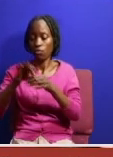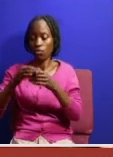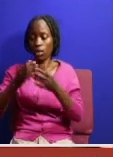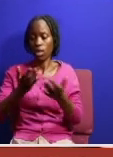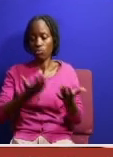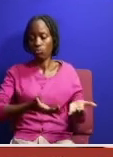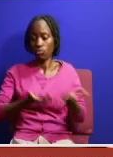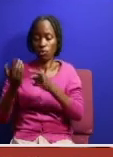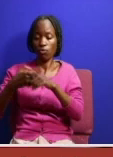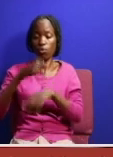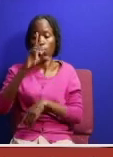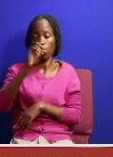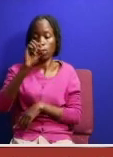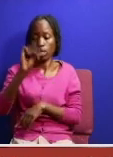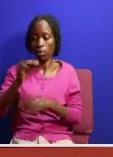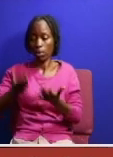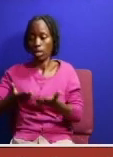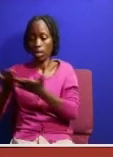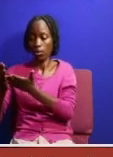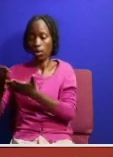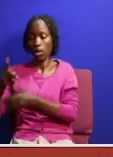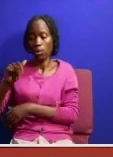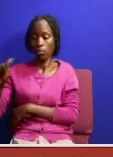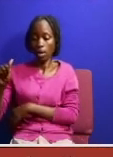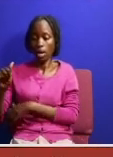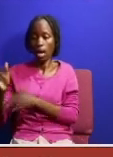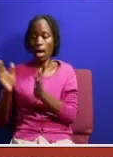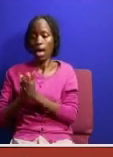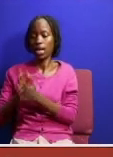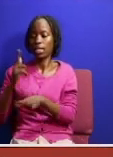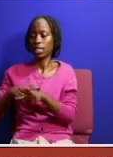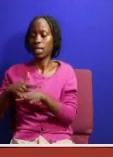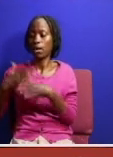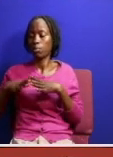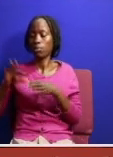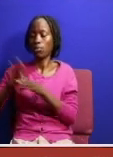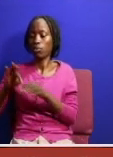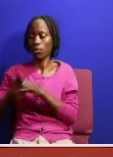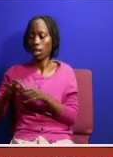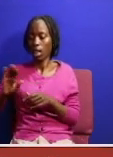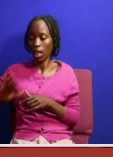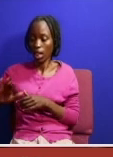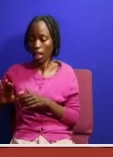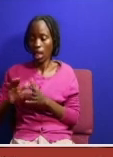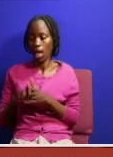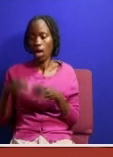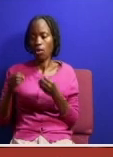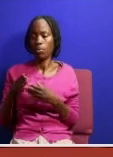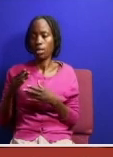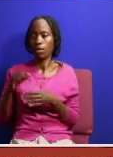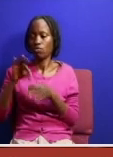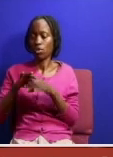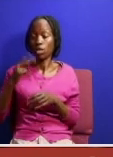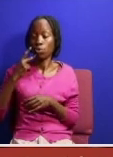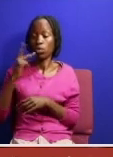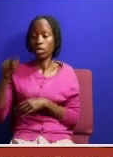chungwa tukaipeleka kwenye chama cha paa, na kura zilipopigwa mwisho deficit ilitoka pale ya kura